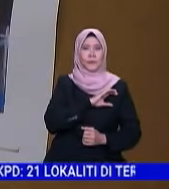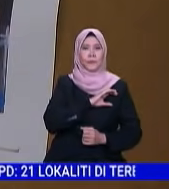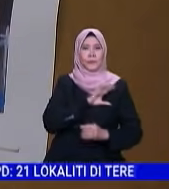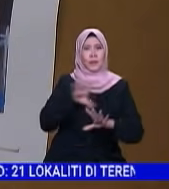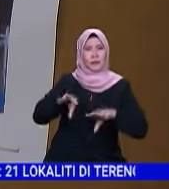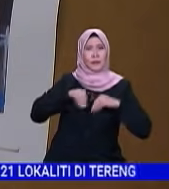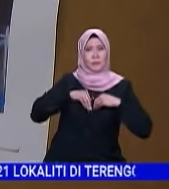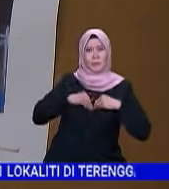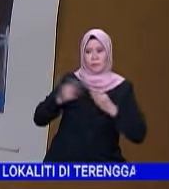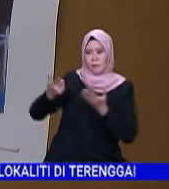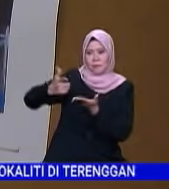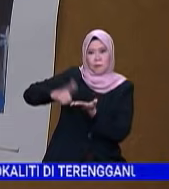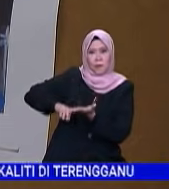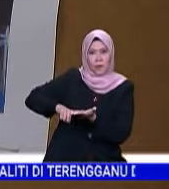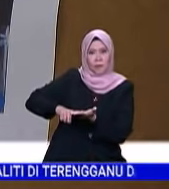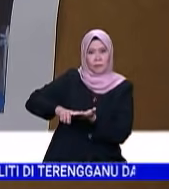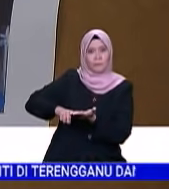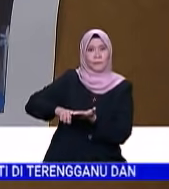laporan dan